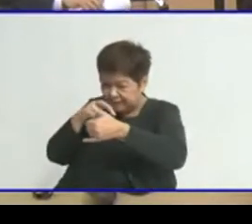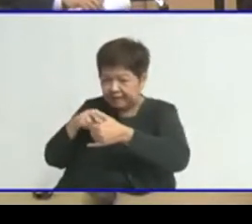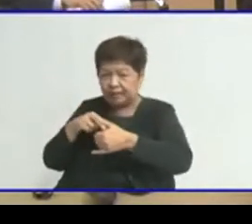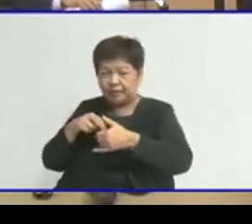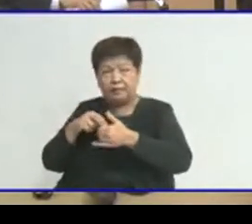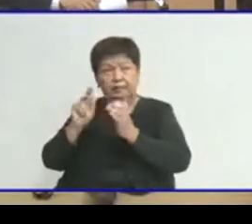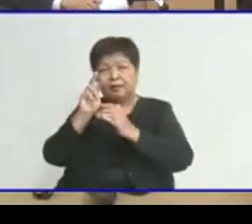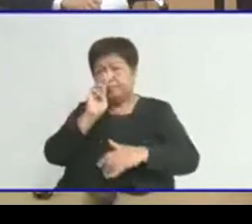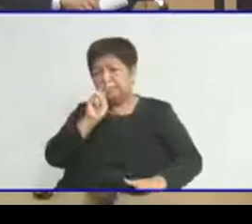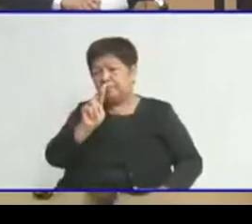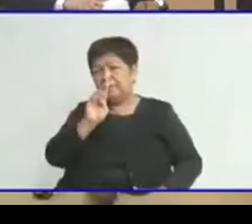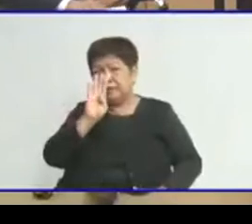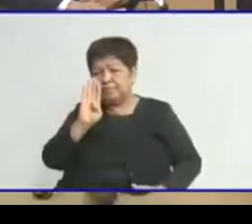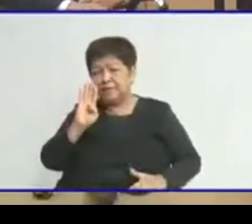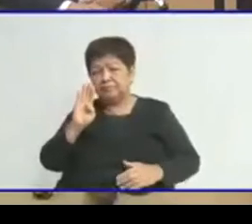the